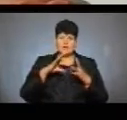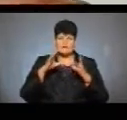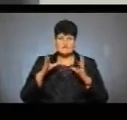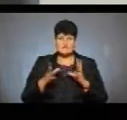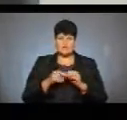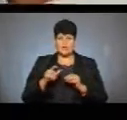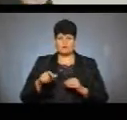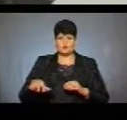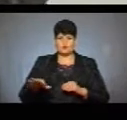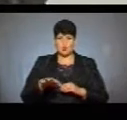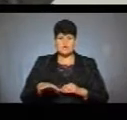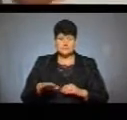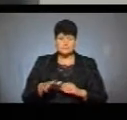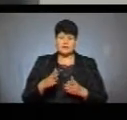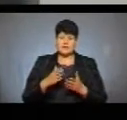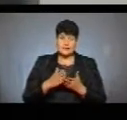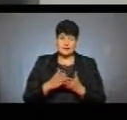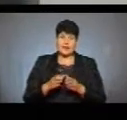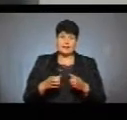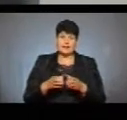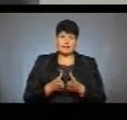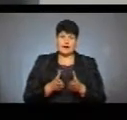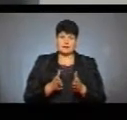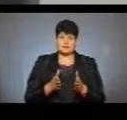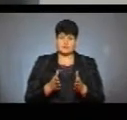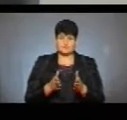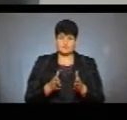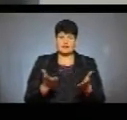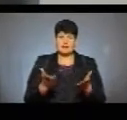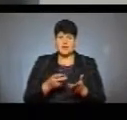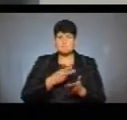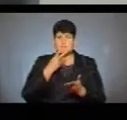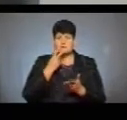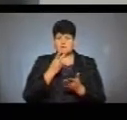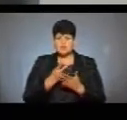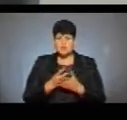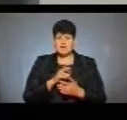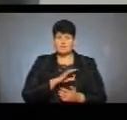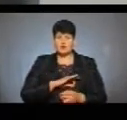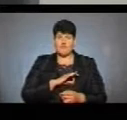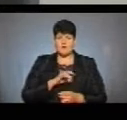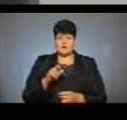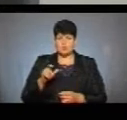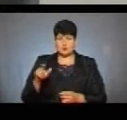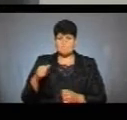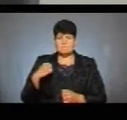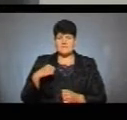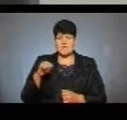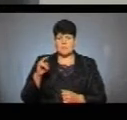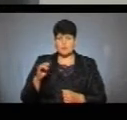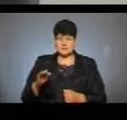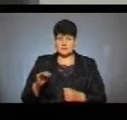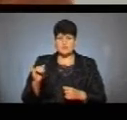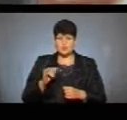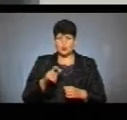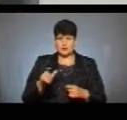соціумі. Так? Тобто є якась ціла така ланка, яка передбачає виховання людей-переможців і людей,